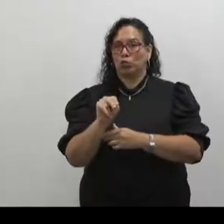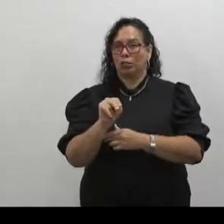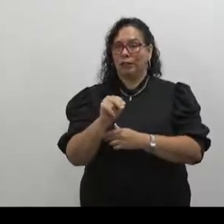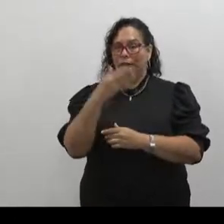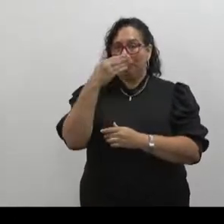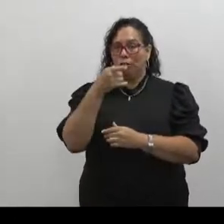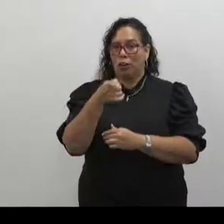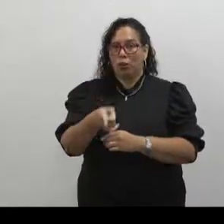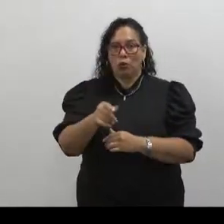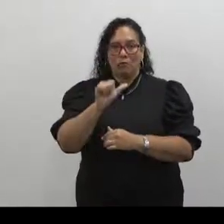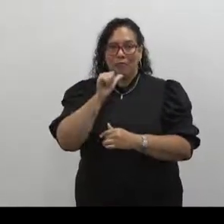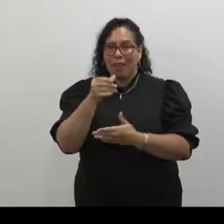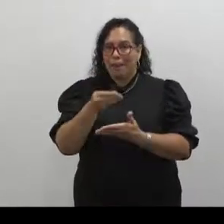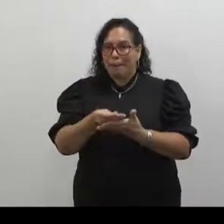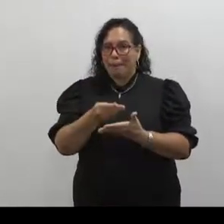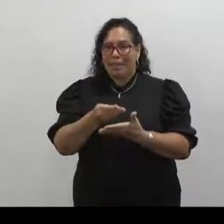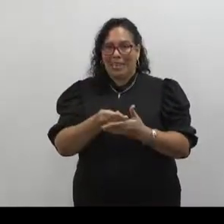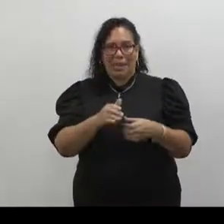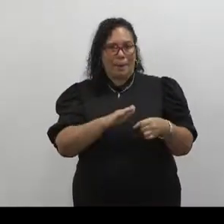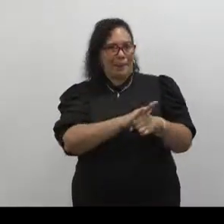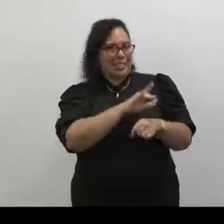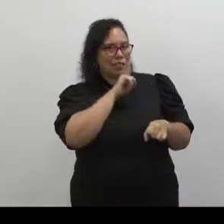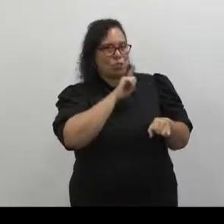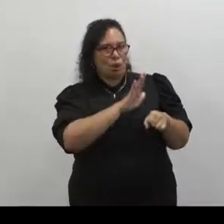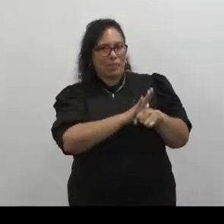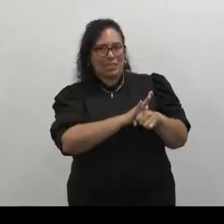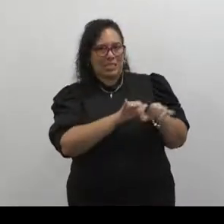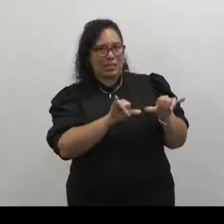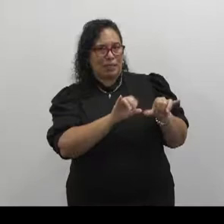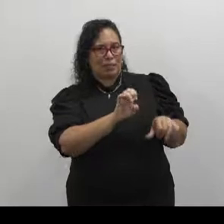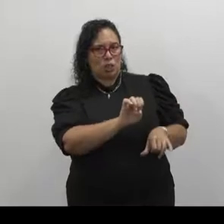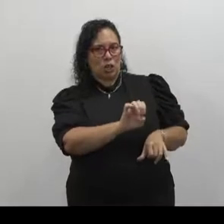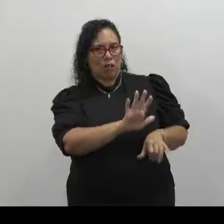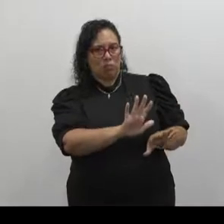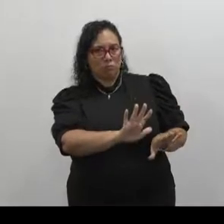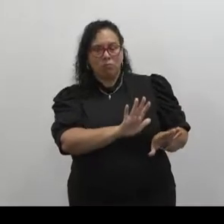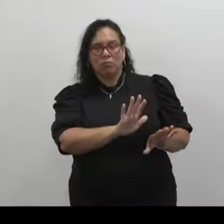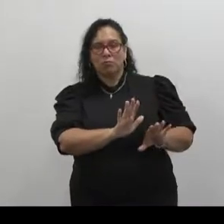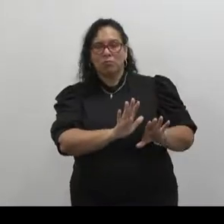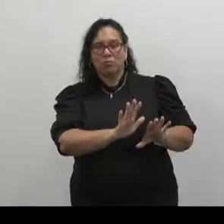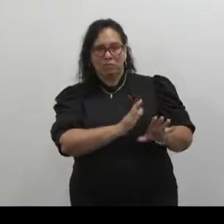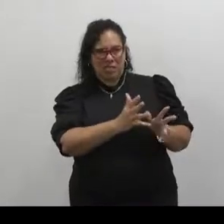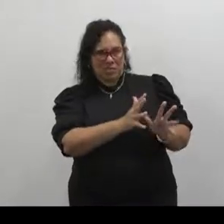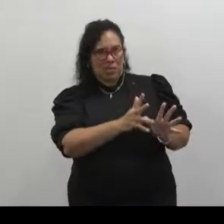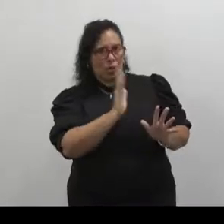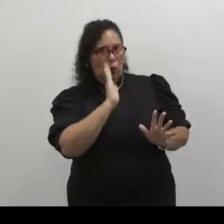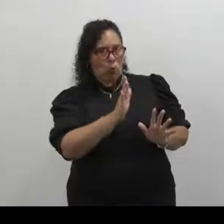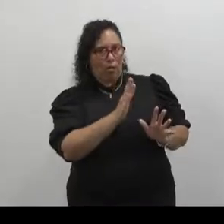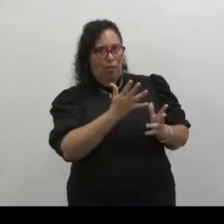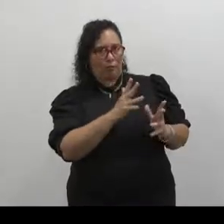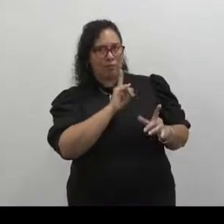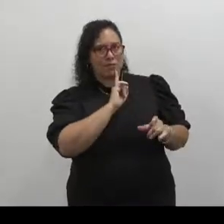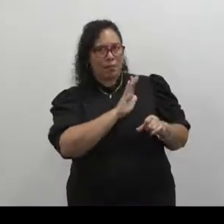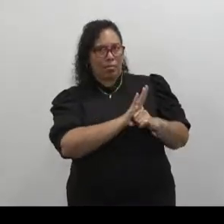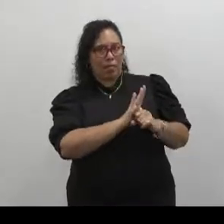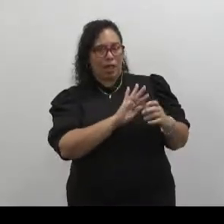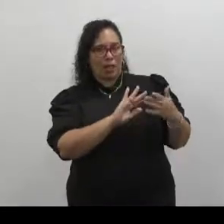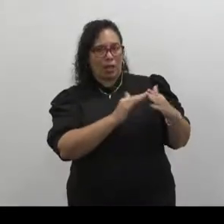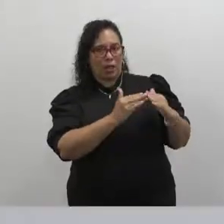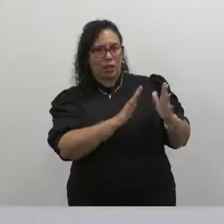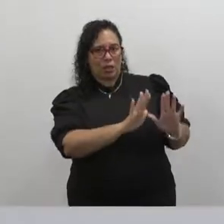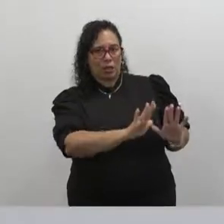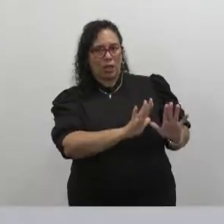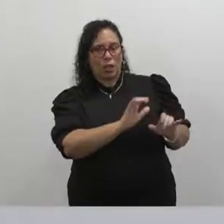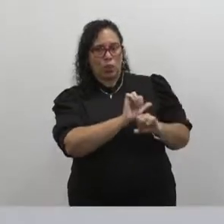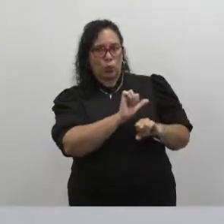đâm nó sai để nơi chấm phu để thân nơi chấm phu một tầng ở cái này nó cứ mình men chia thảo với cá mình men chia được cẩn